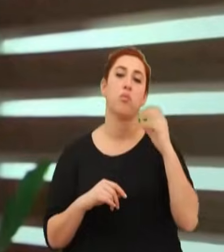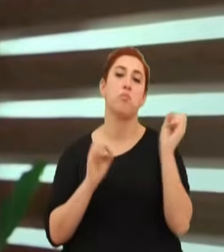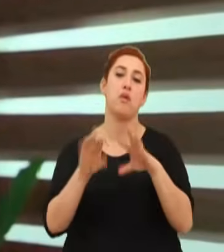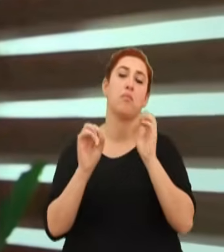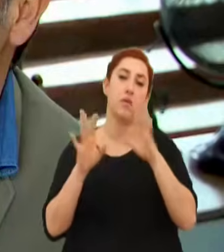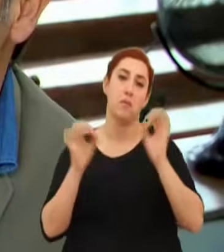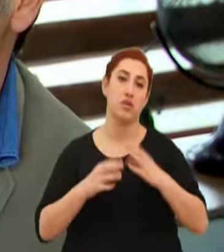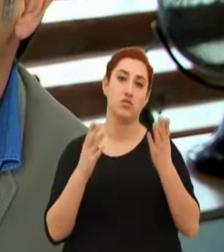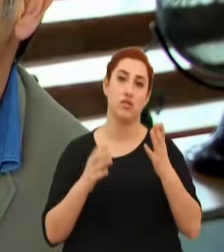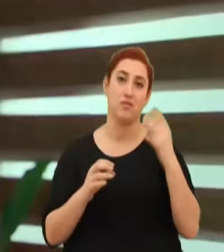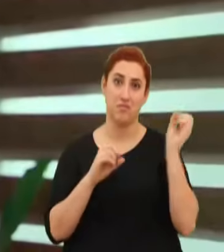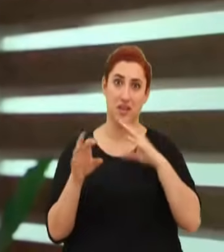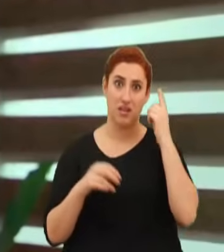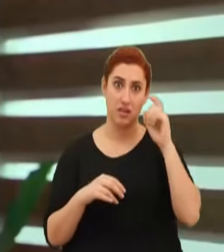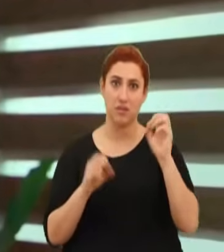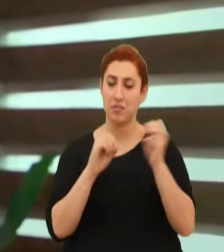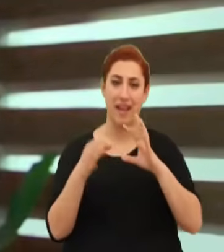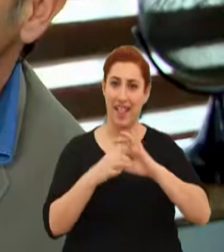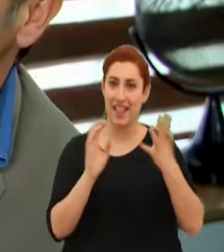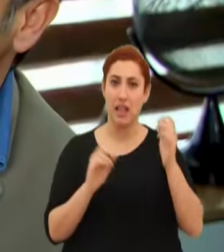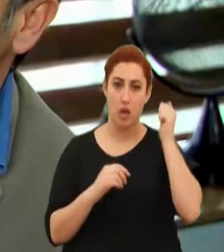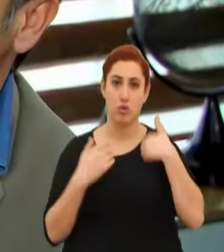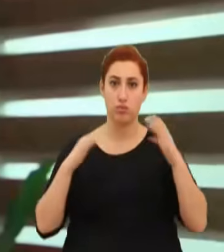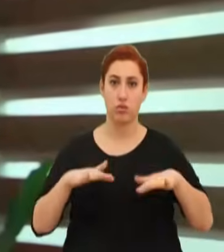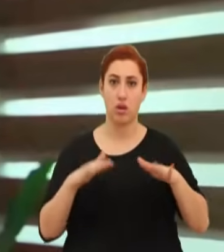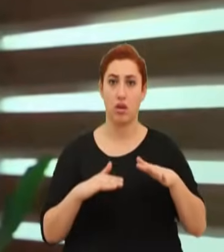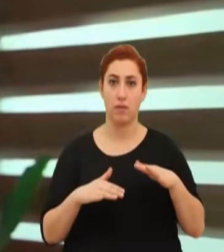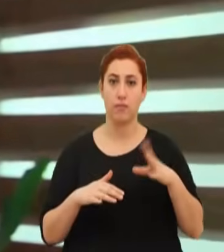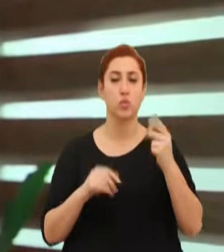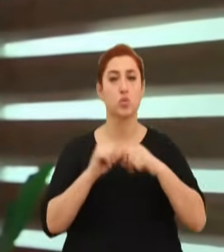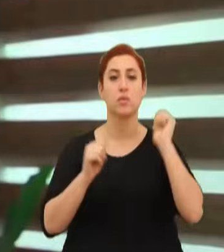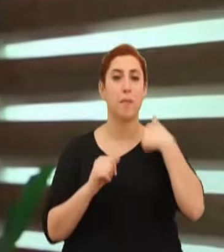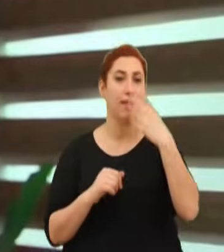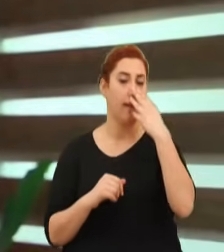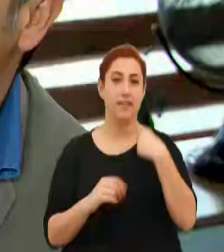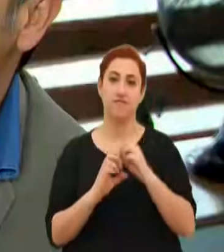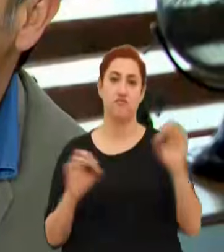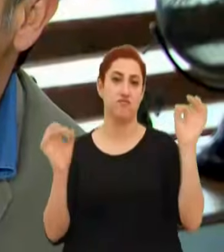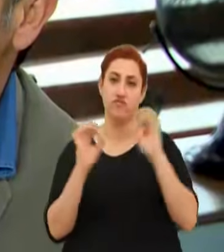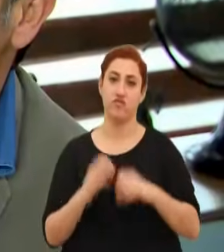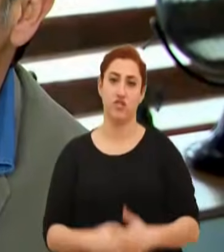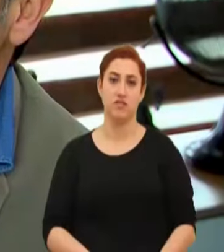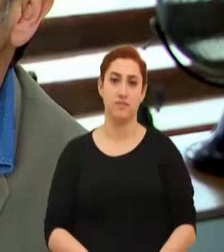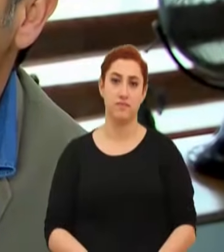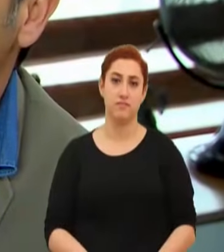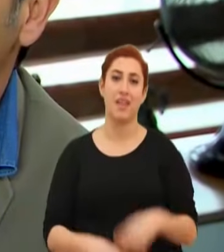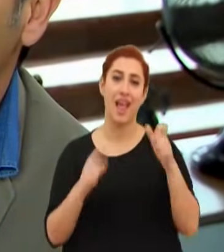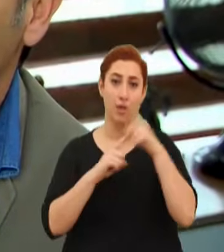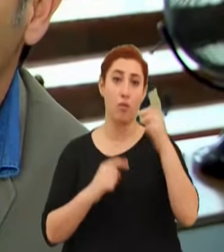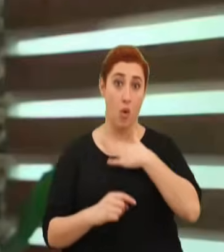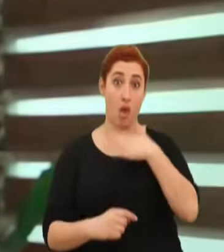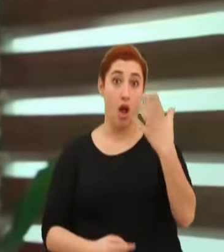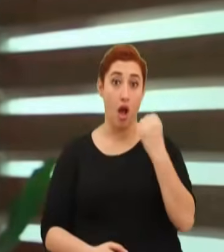etmeye başladınız. İhmal mi? İhmal nedir ya? Her gün buradayım. Epeydir bana hediye almıyorsunuz. Engin bu